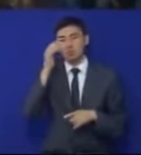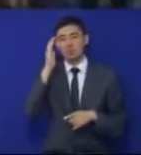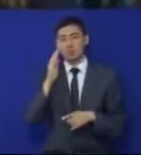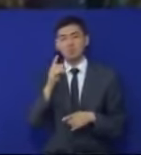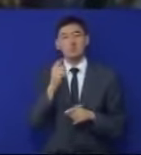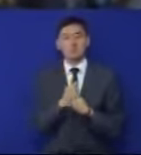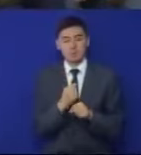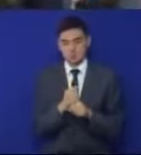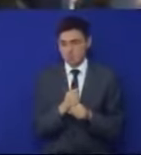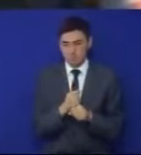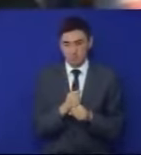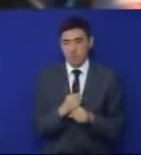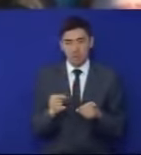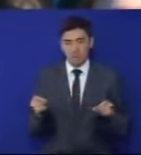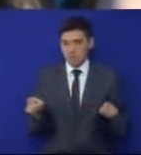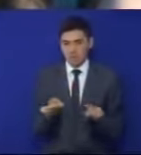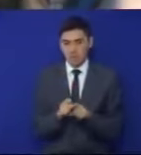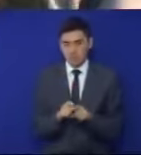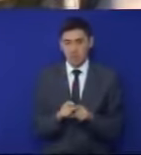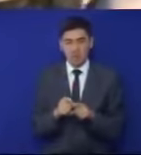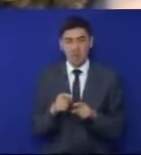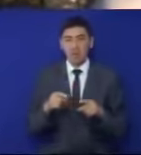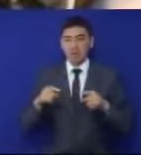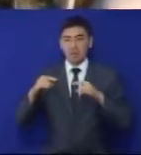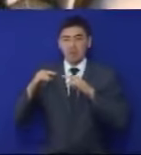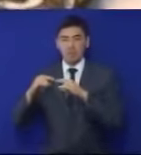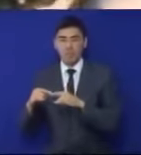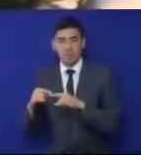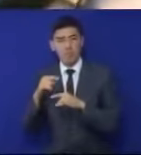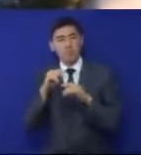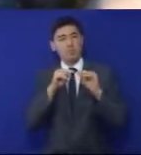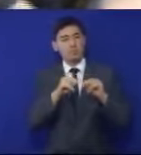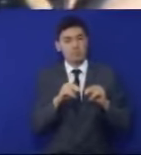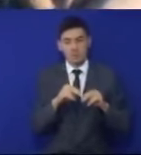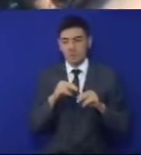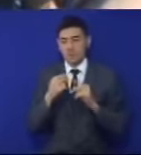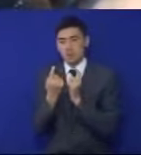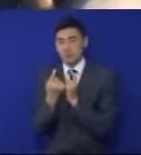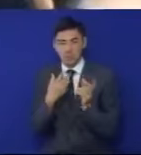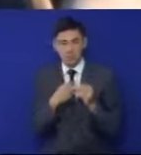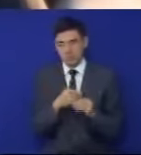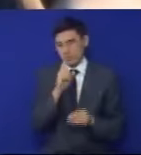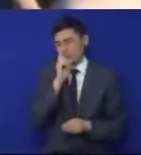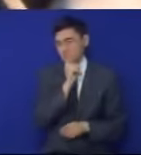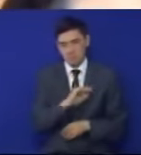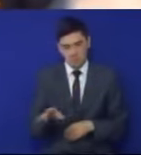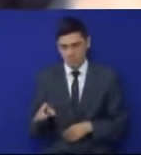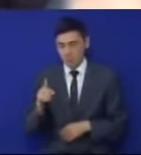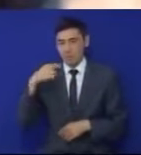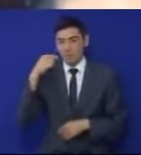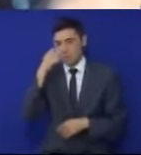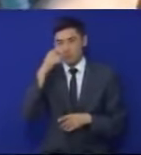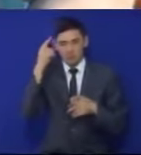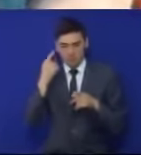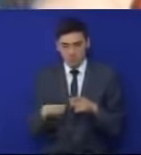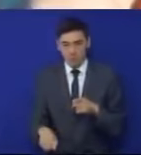буду делать, то есть я буду сидеть за своей же партой, буду разговаривать с учителями, сдавать домашние задания. Но нет такого, в следующем году не будет.